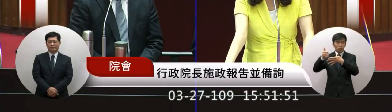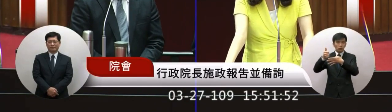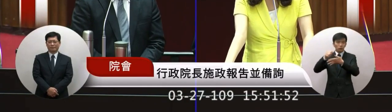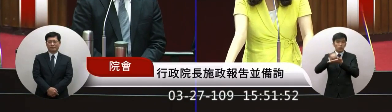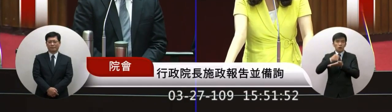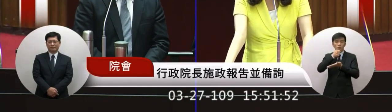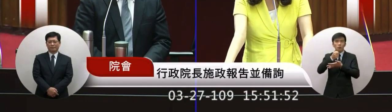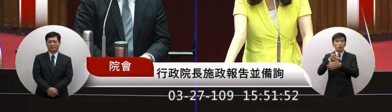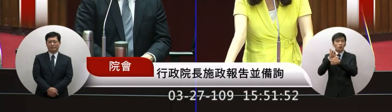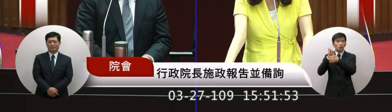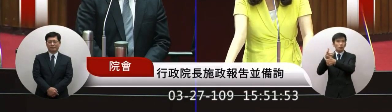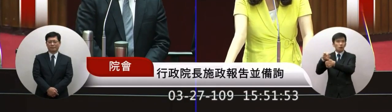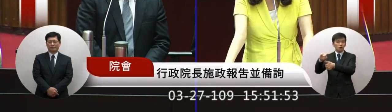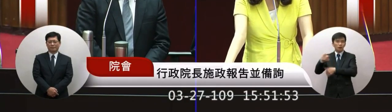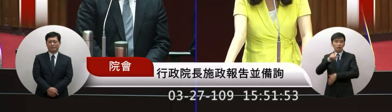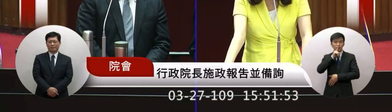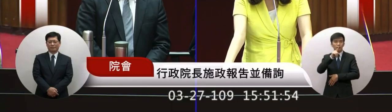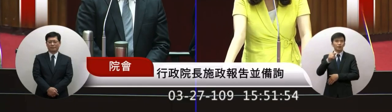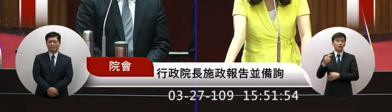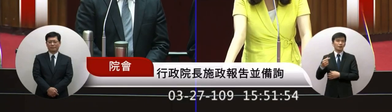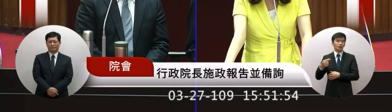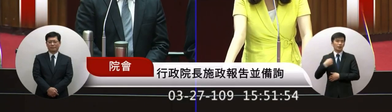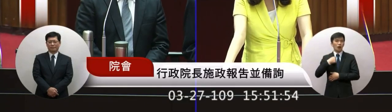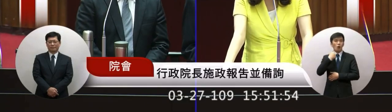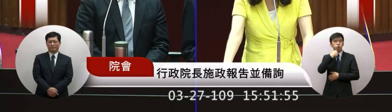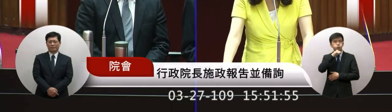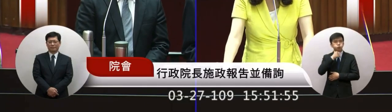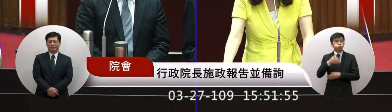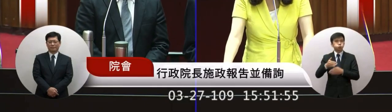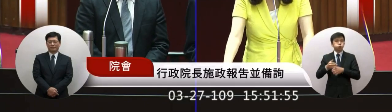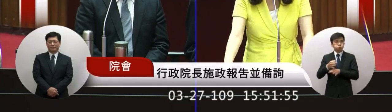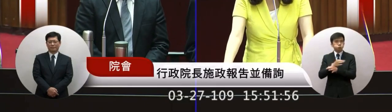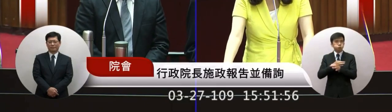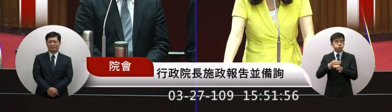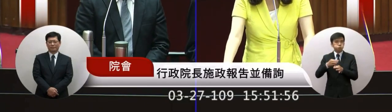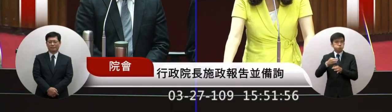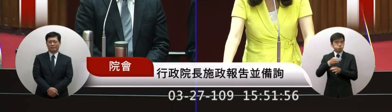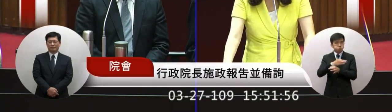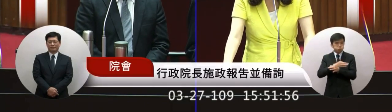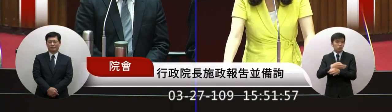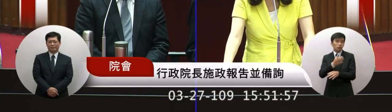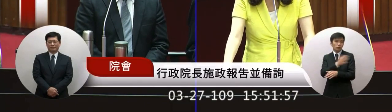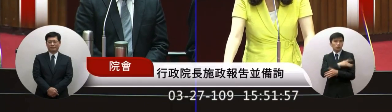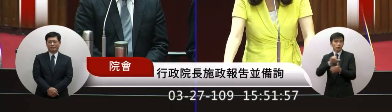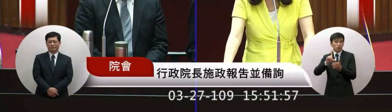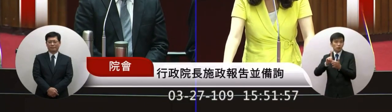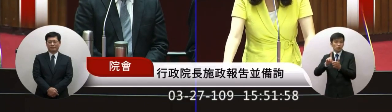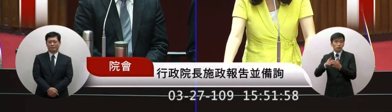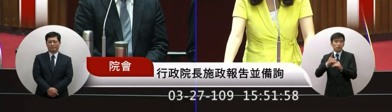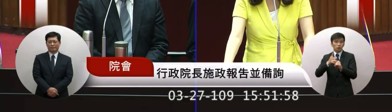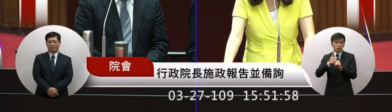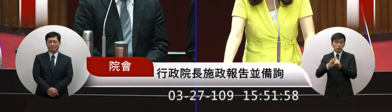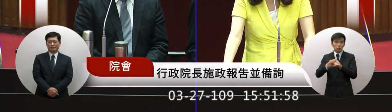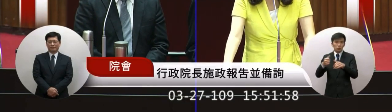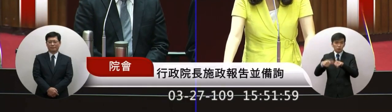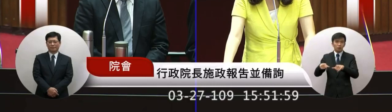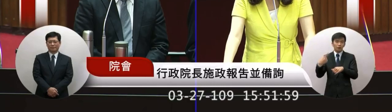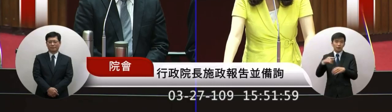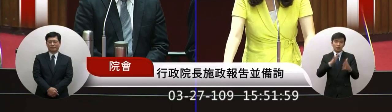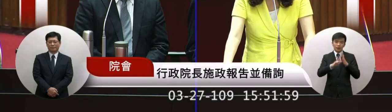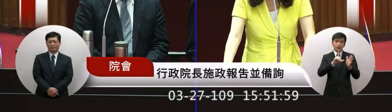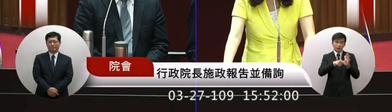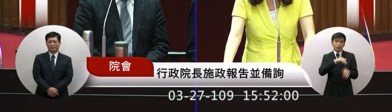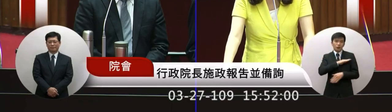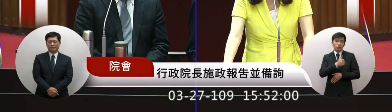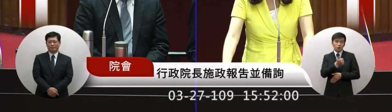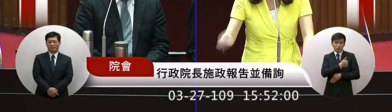这是血泪的呼吁啦，台湾需要经济的陈时中暂时的丘吉尔，